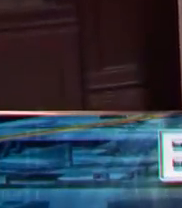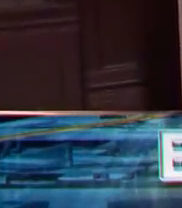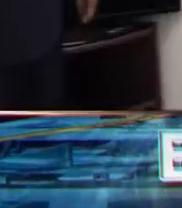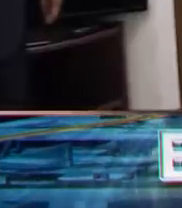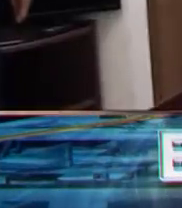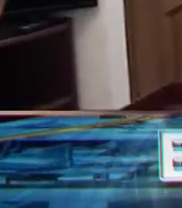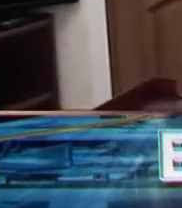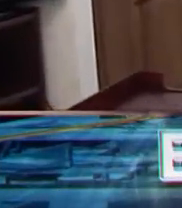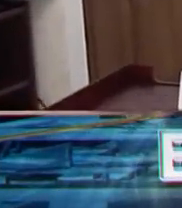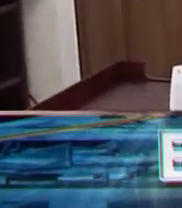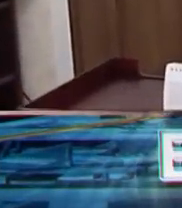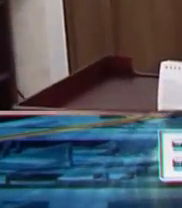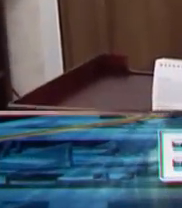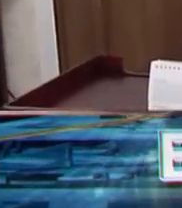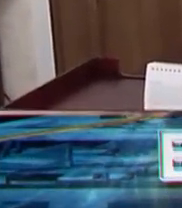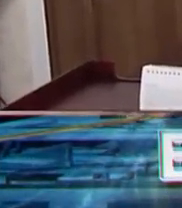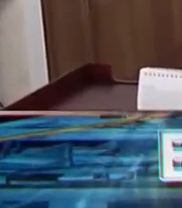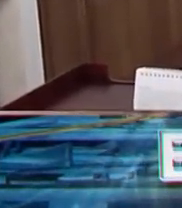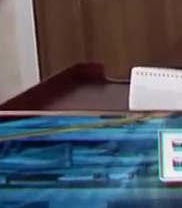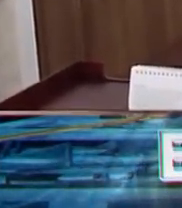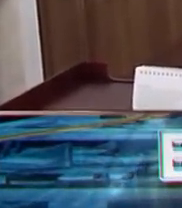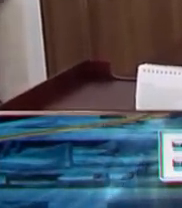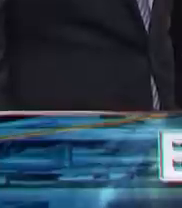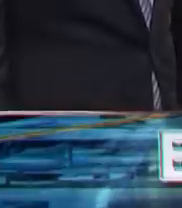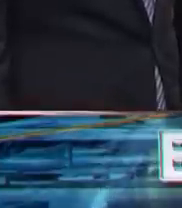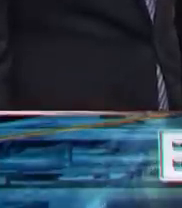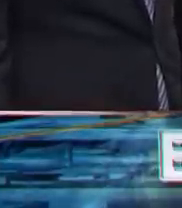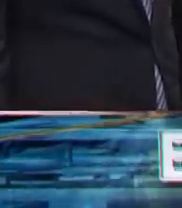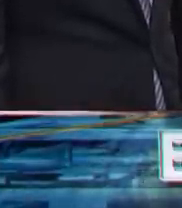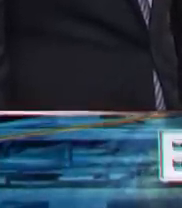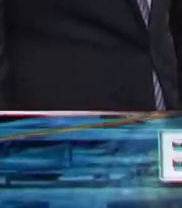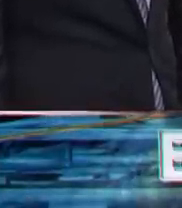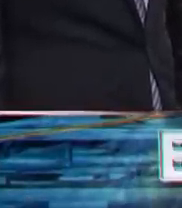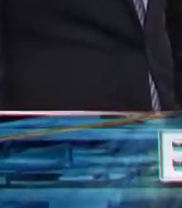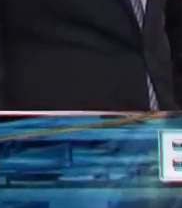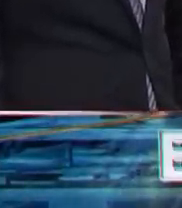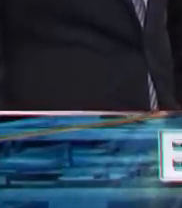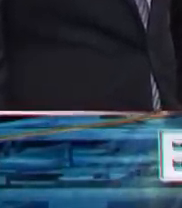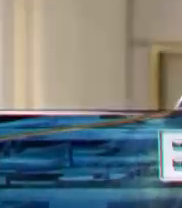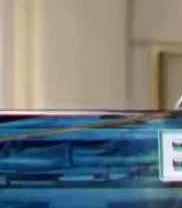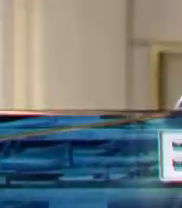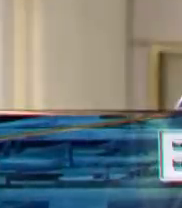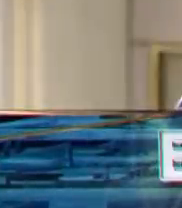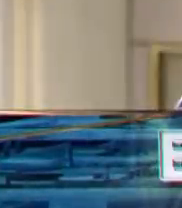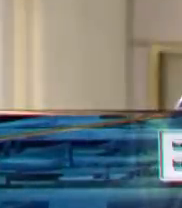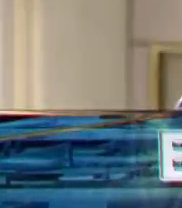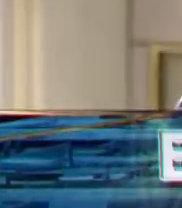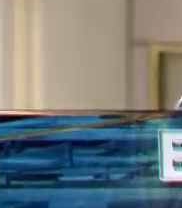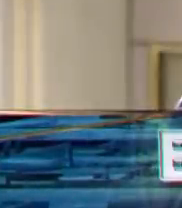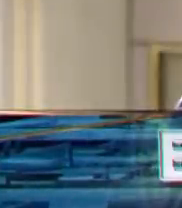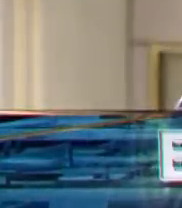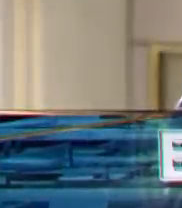Кадрлік ауыс түйіс. Алматы облысы әкімінің өкімімен Талғат Қайнарбеков Сарқан ауданына әкім болып тағайындалды. Сарқан